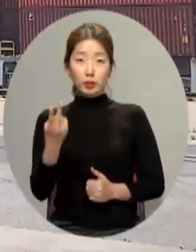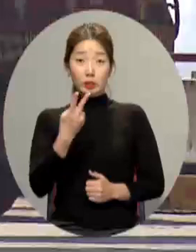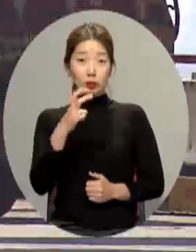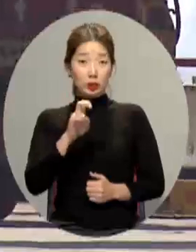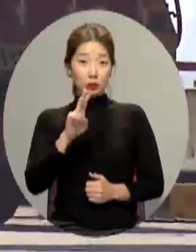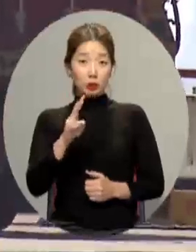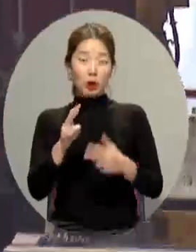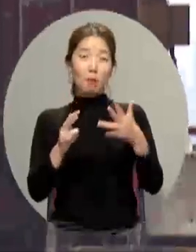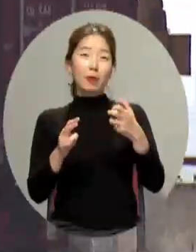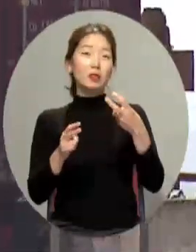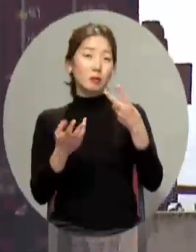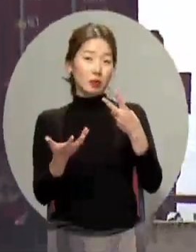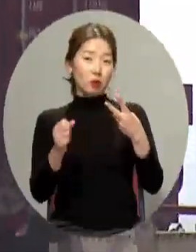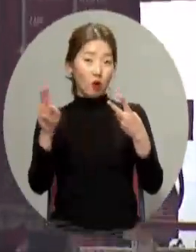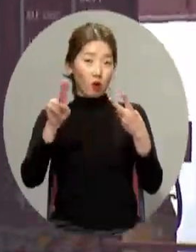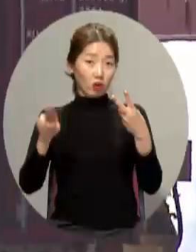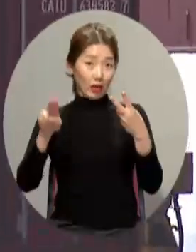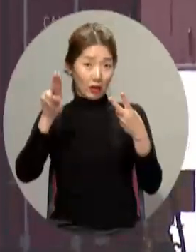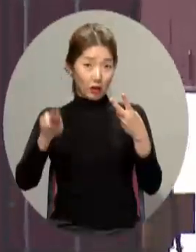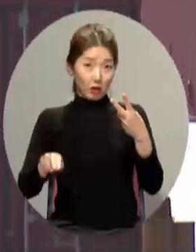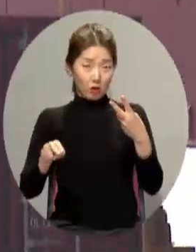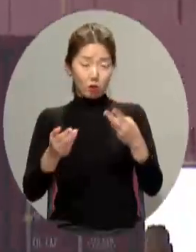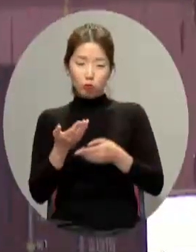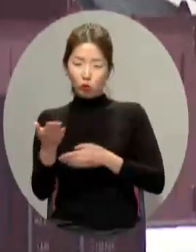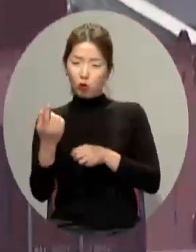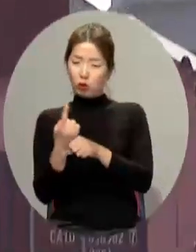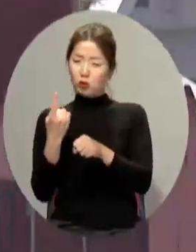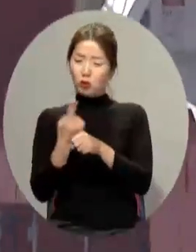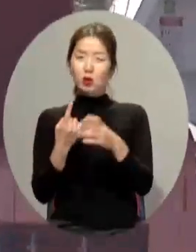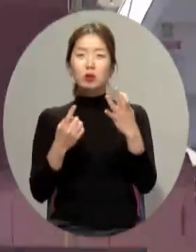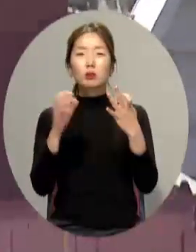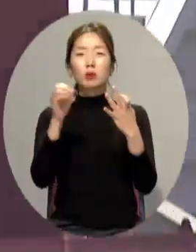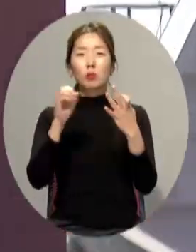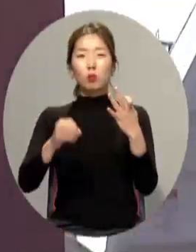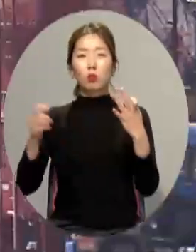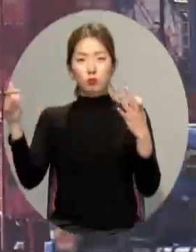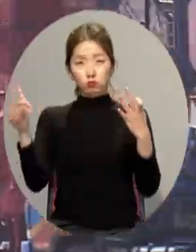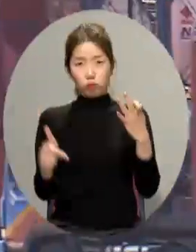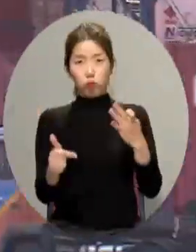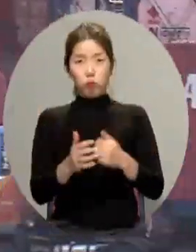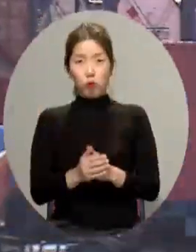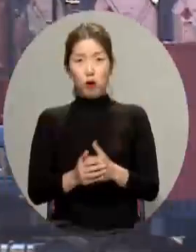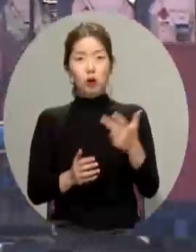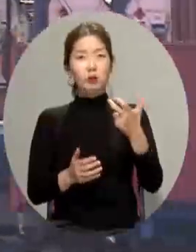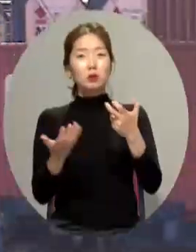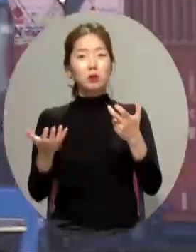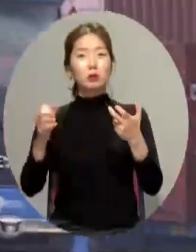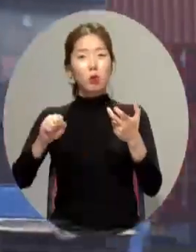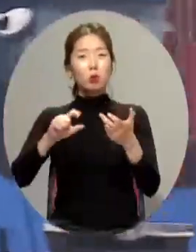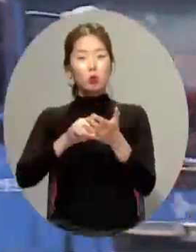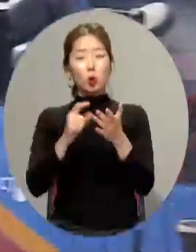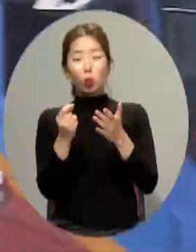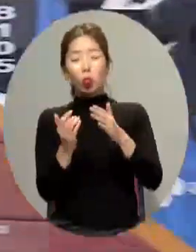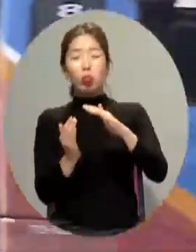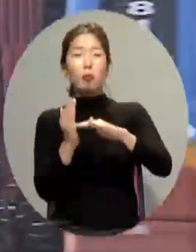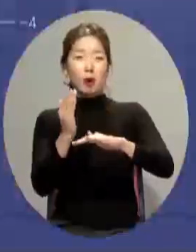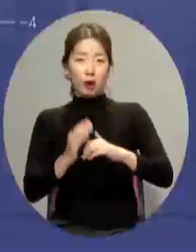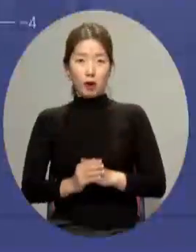2022년 82억 달러였던 전북 수출은 지난해에 14%나 줄면서 70억 달러를 겨우